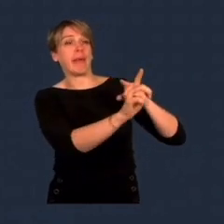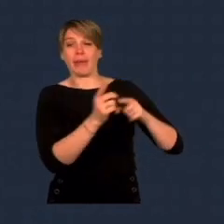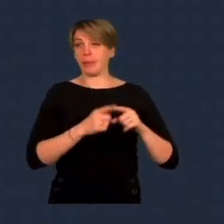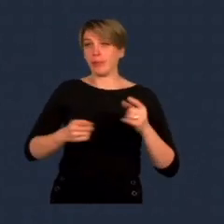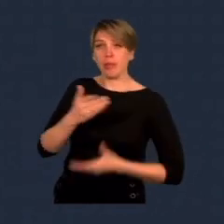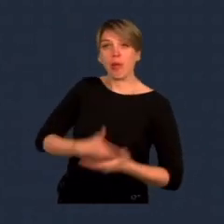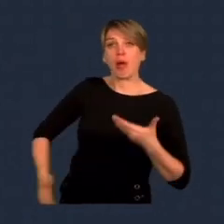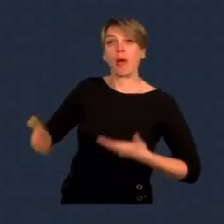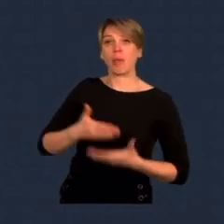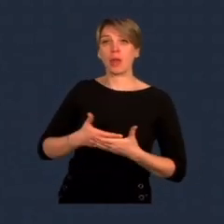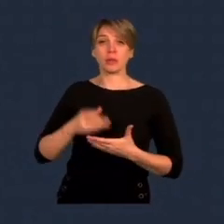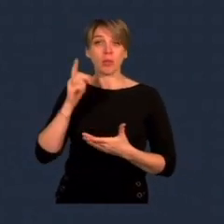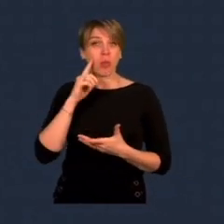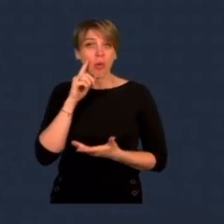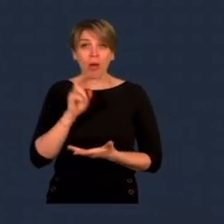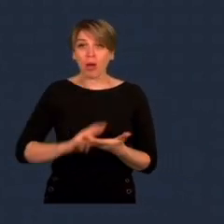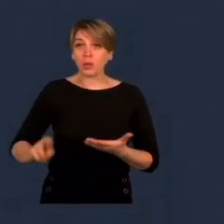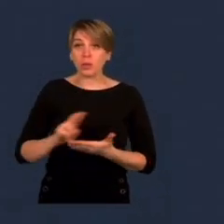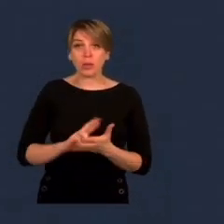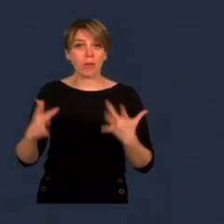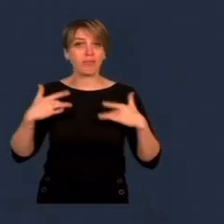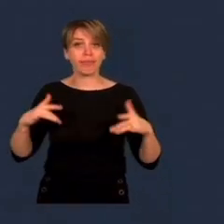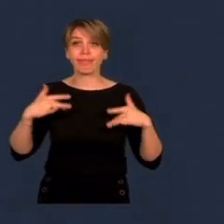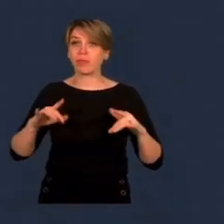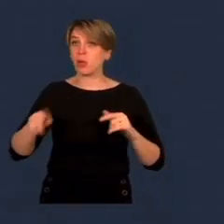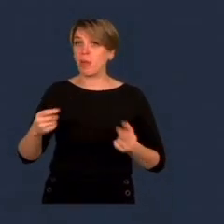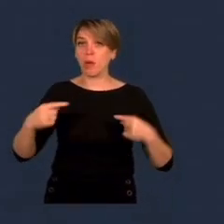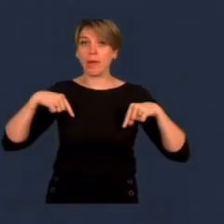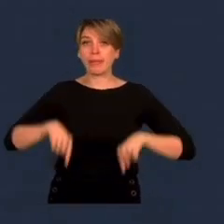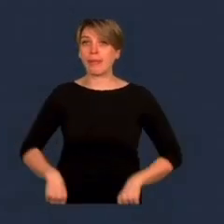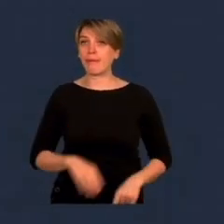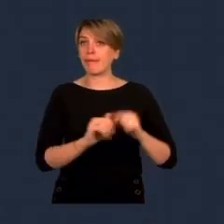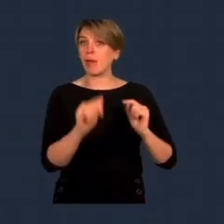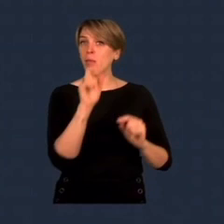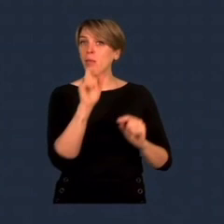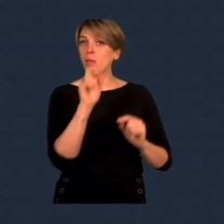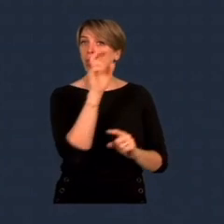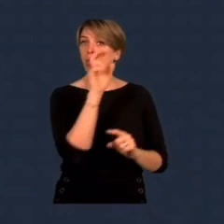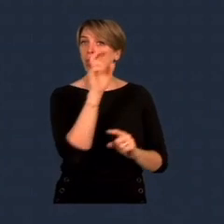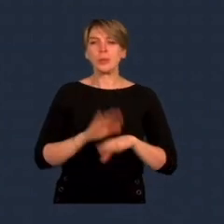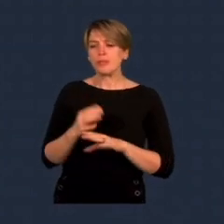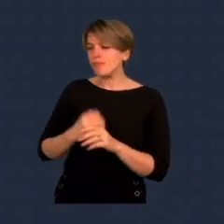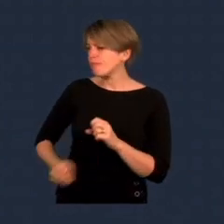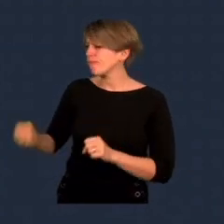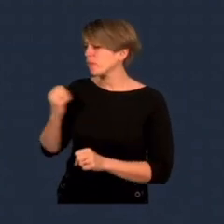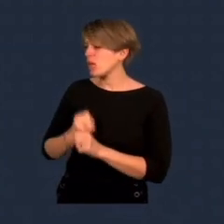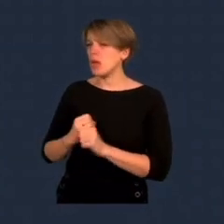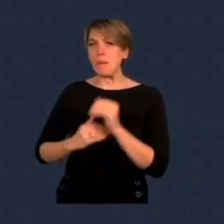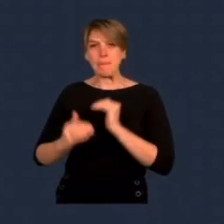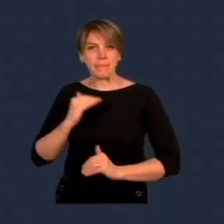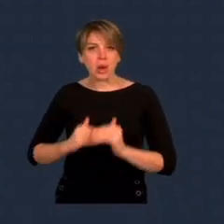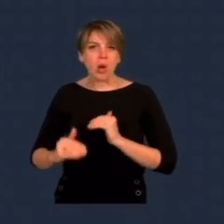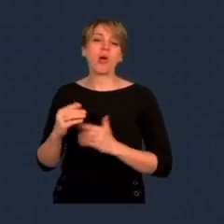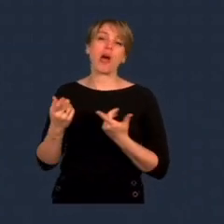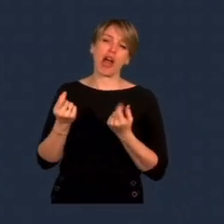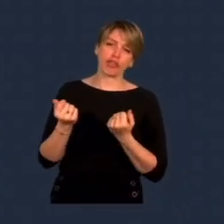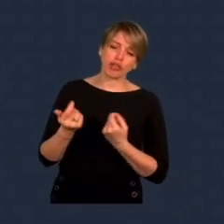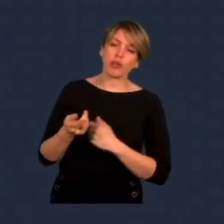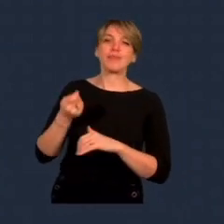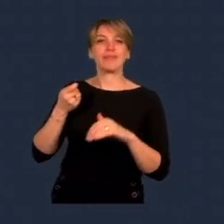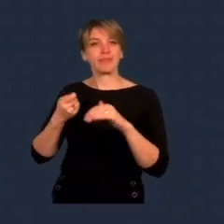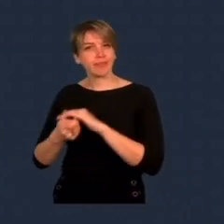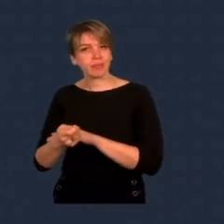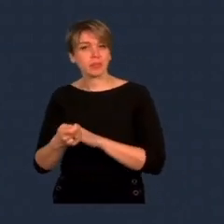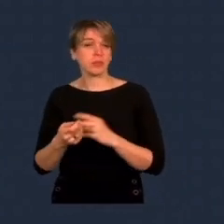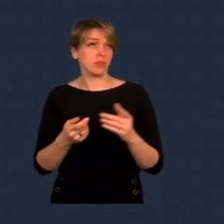conseil régional n'étant pas un organisme d'État. On avait créé des outils et en 2021, pour vous montrer